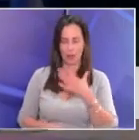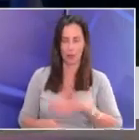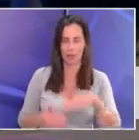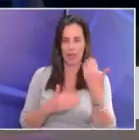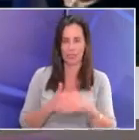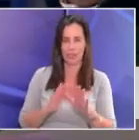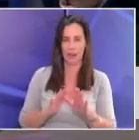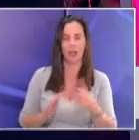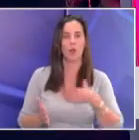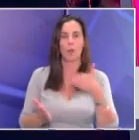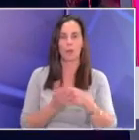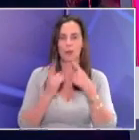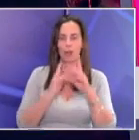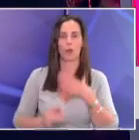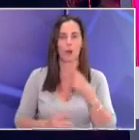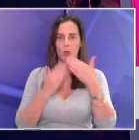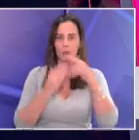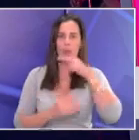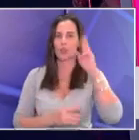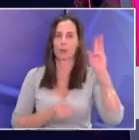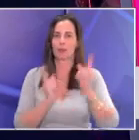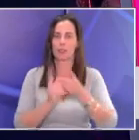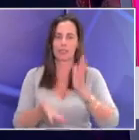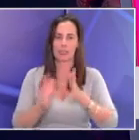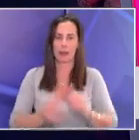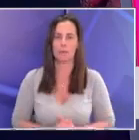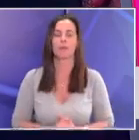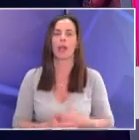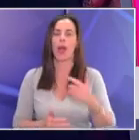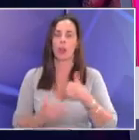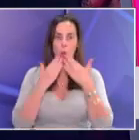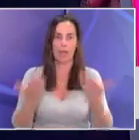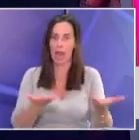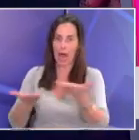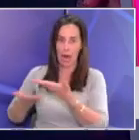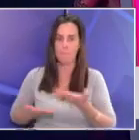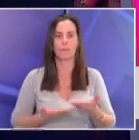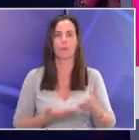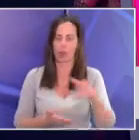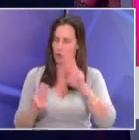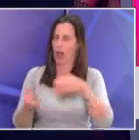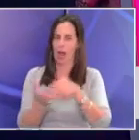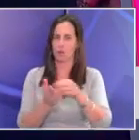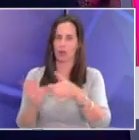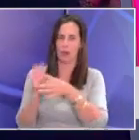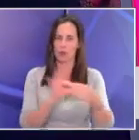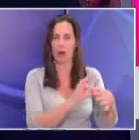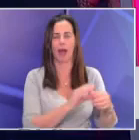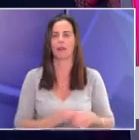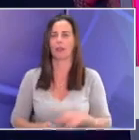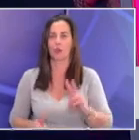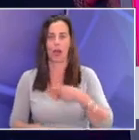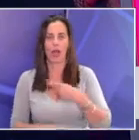את המועדים, אנחנו ממשיכים לדבר. אני רק אומר, תודה רבה לתמי שמע, מתרגמת לשפת הסימנים. אני מודה לכן באולפן. את יכולה להמשיך את המשפט, עדיין שאלים אותנו. אני רק